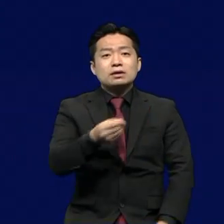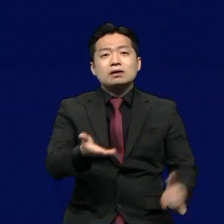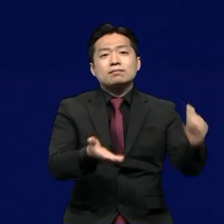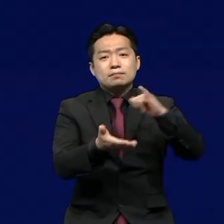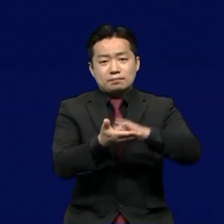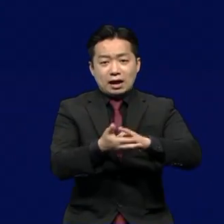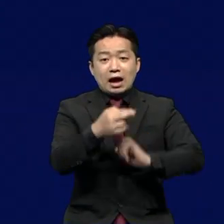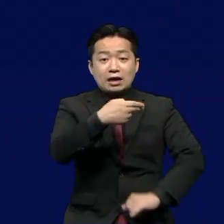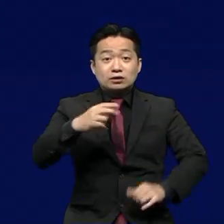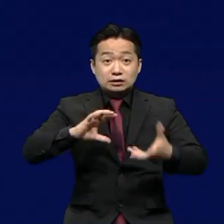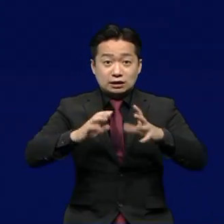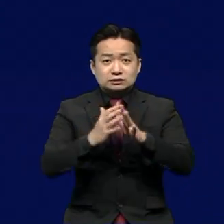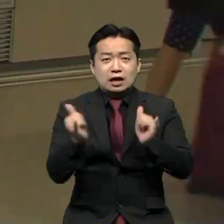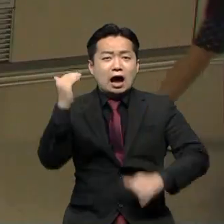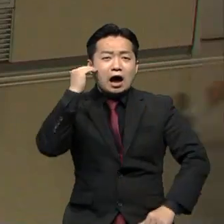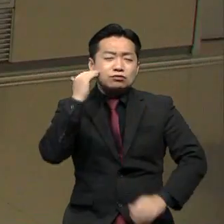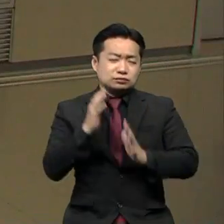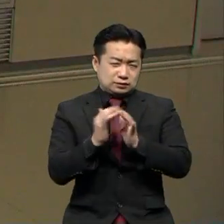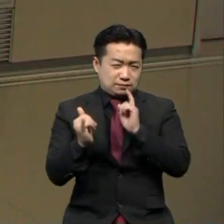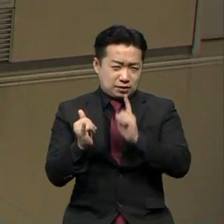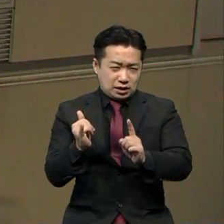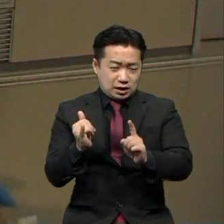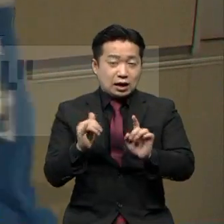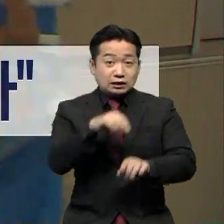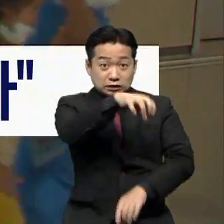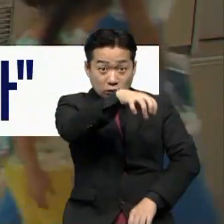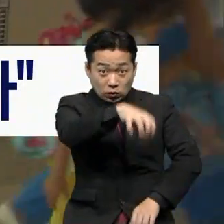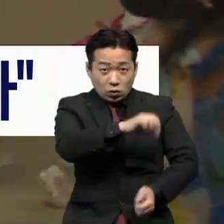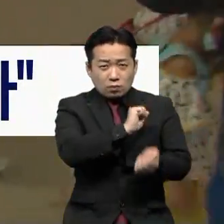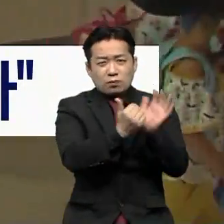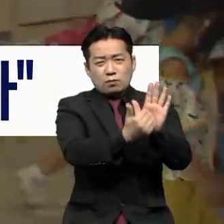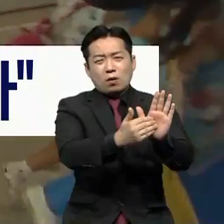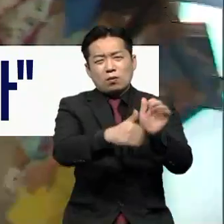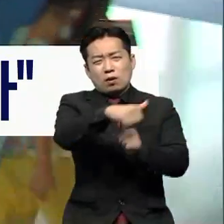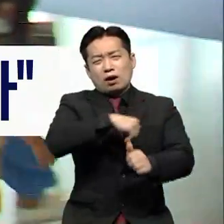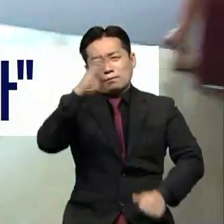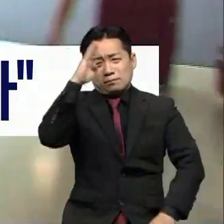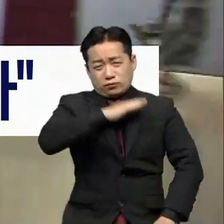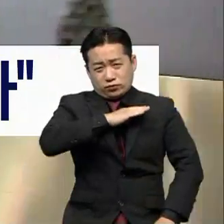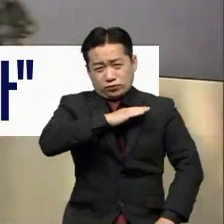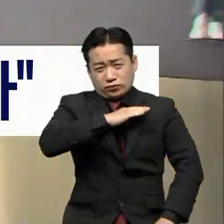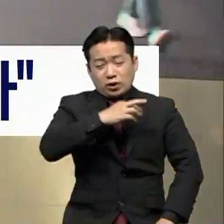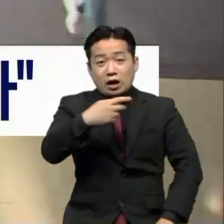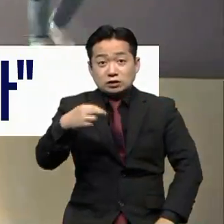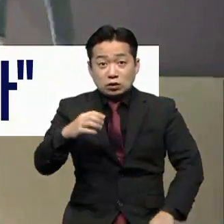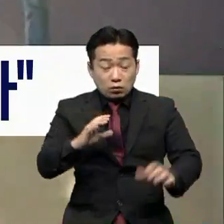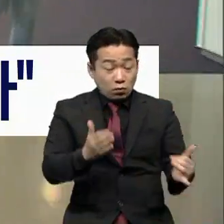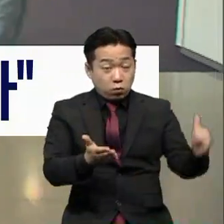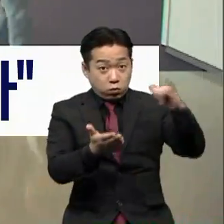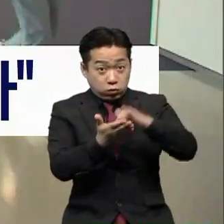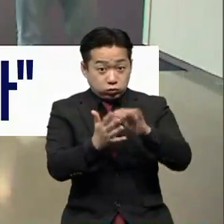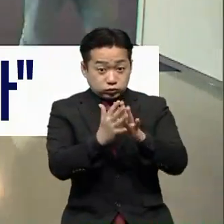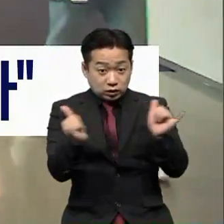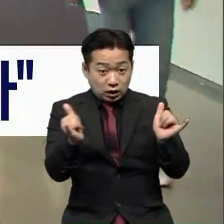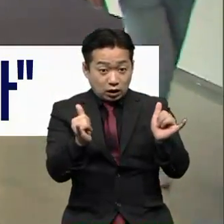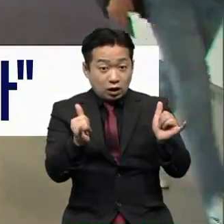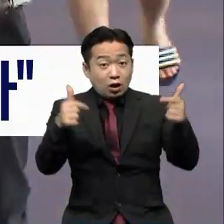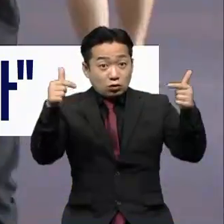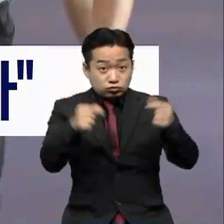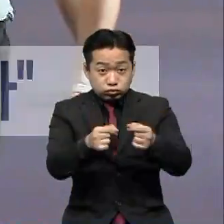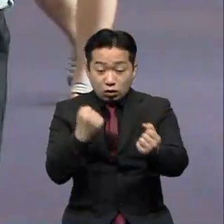입국한 인도네시아 교민들입니다. 현지 방역 상황이 악화하면서 인도네시아발 입국자가